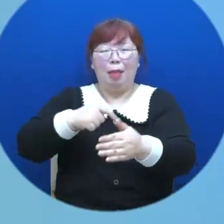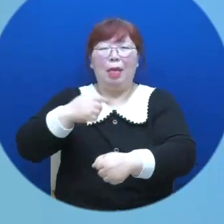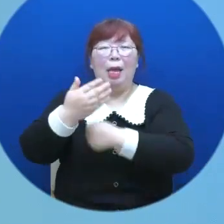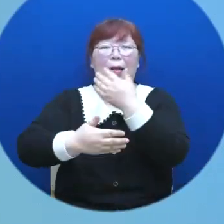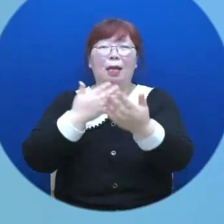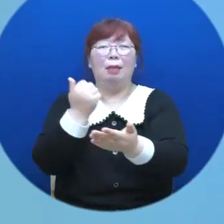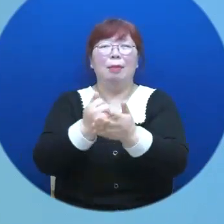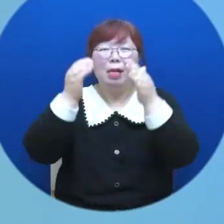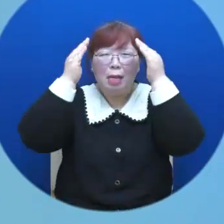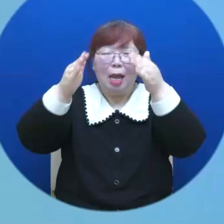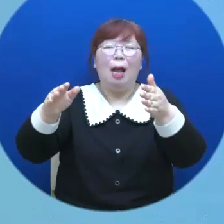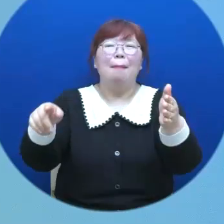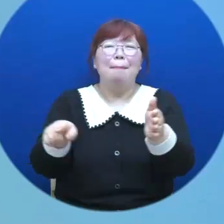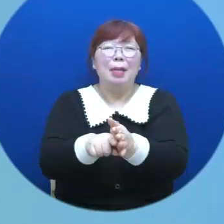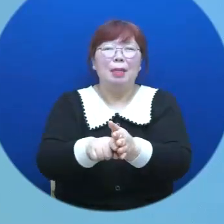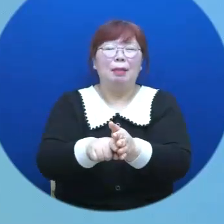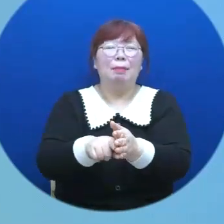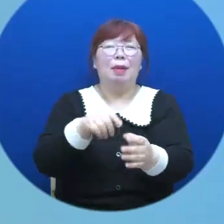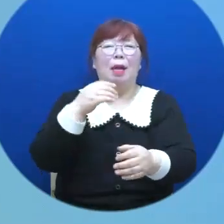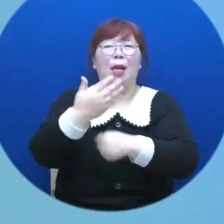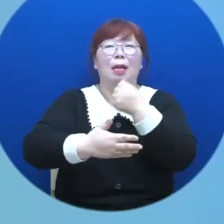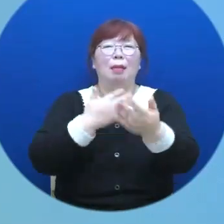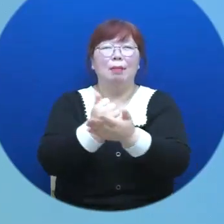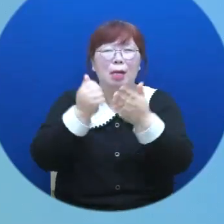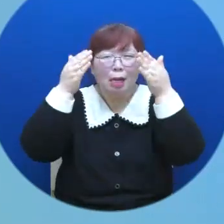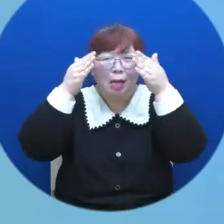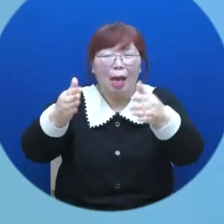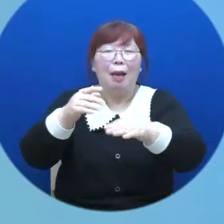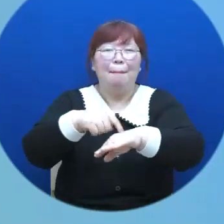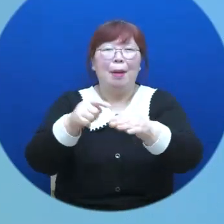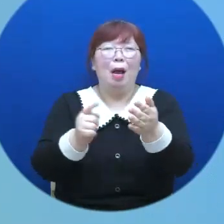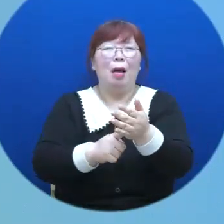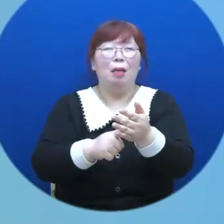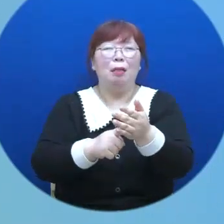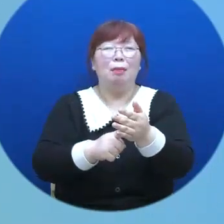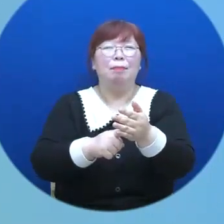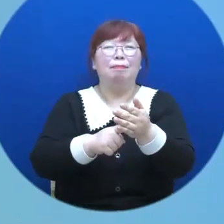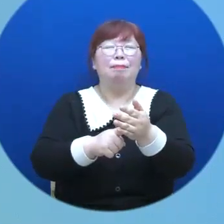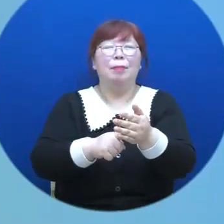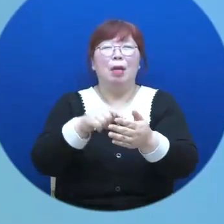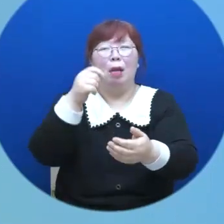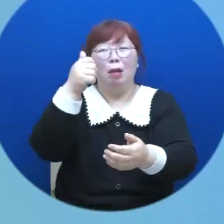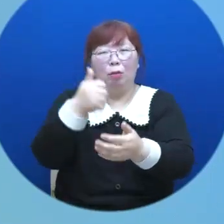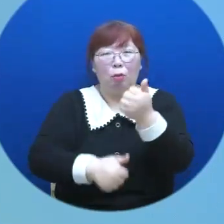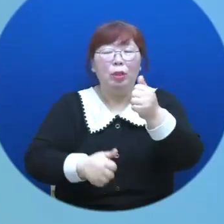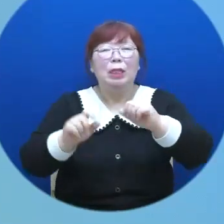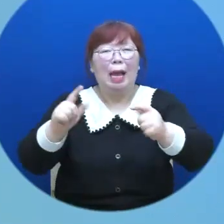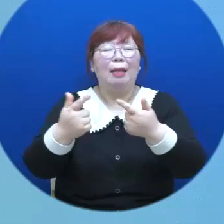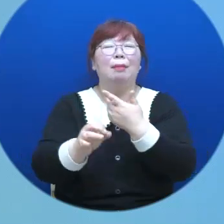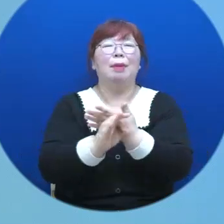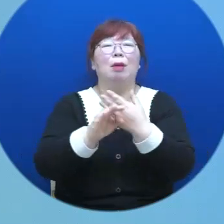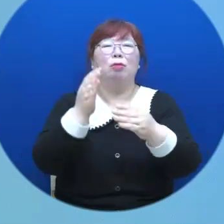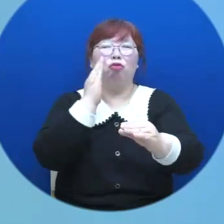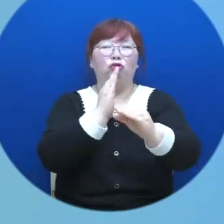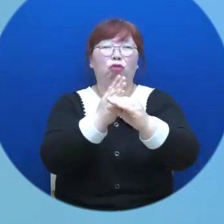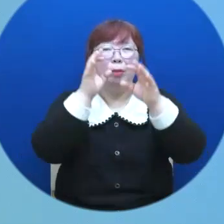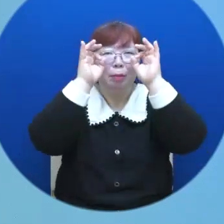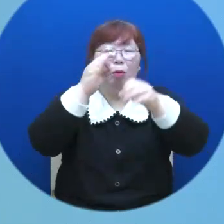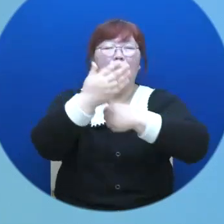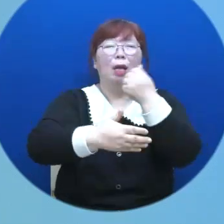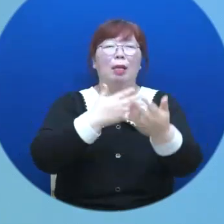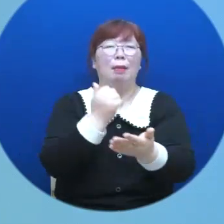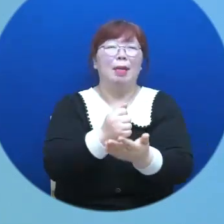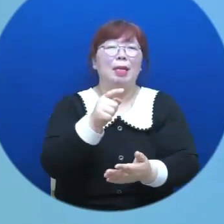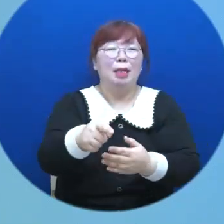향한 믿음, 하나님을 향한 마음을 놓지 않는다면 중심을 보시는 하나님이 그